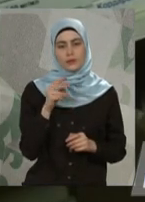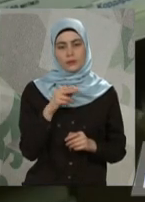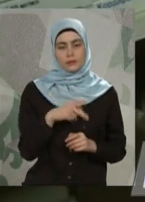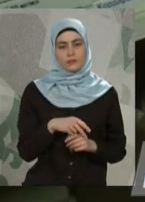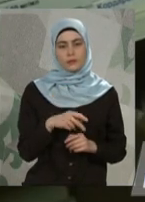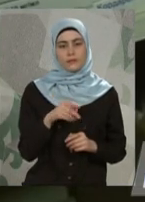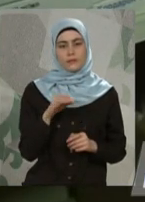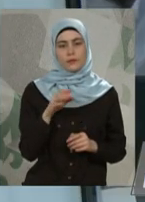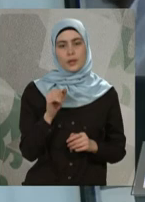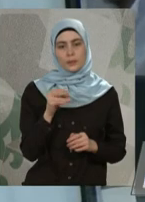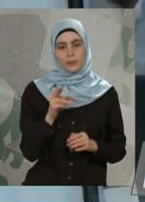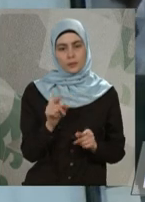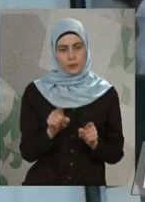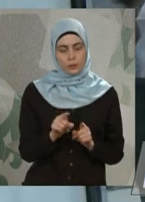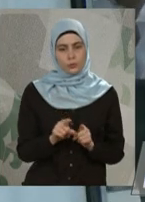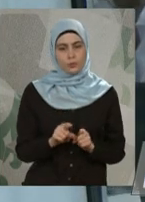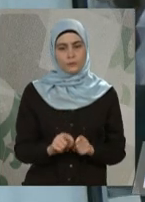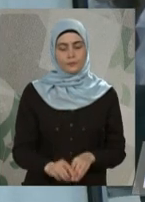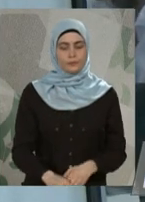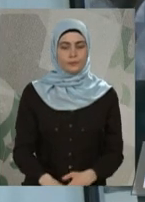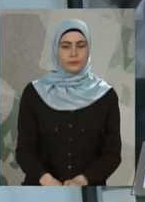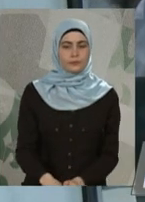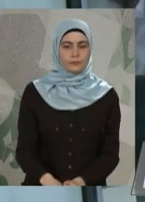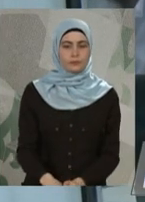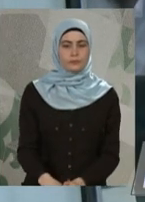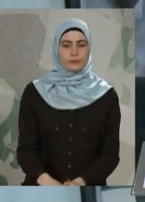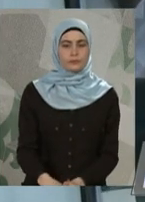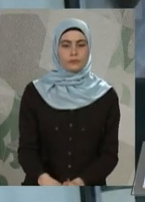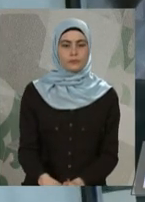числе в аптечных сетях. Зелимхан Калоев, Адам Далаков, новости 24.